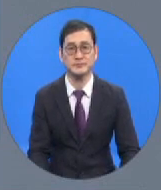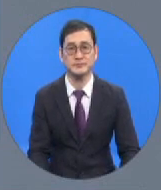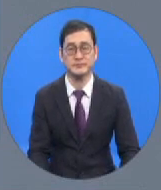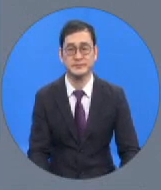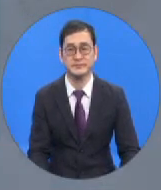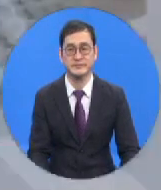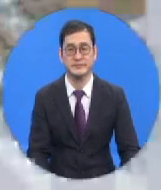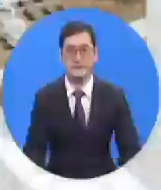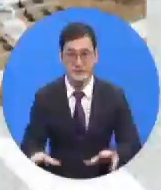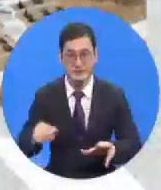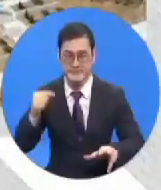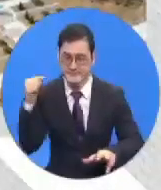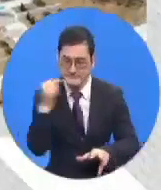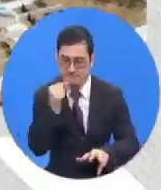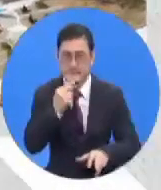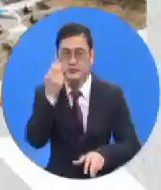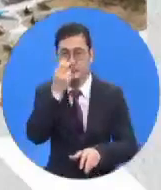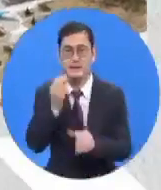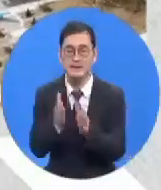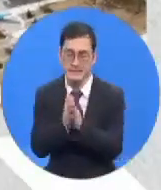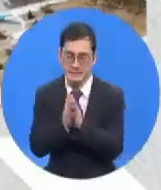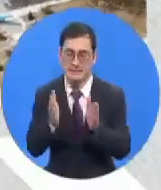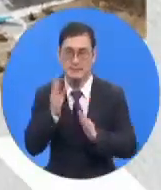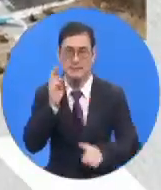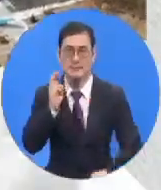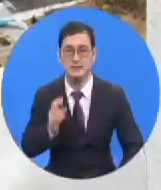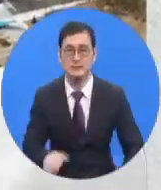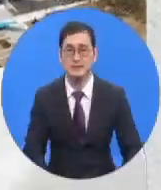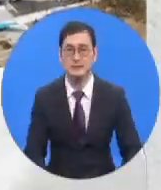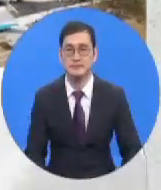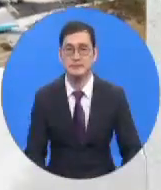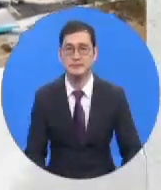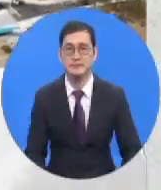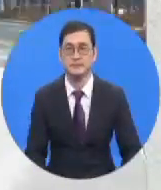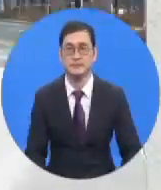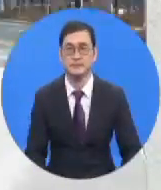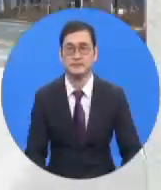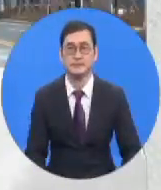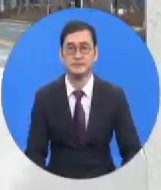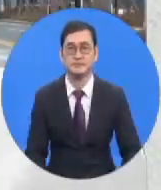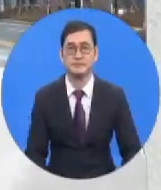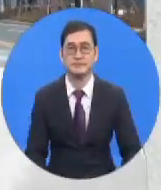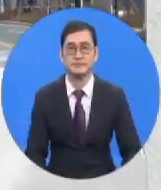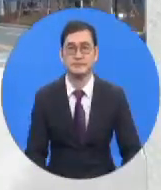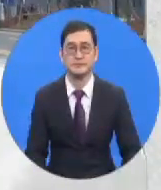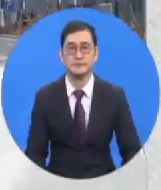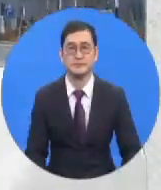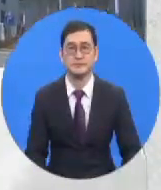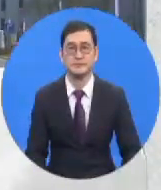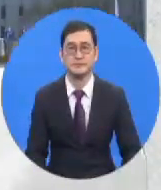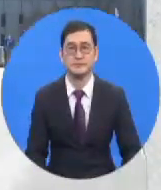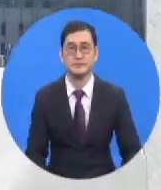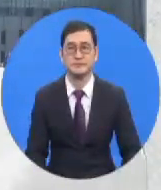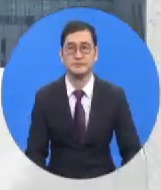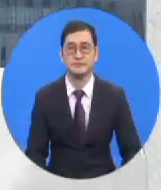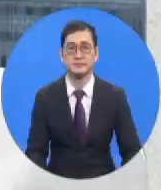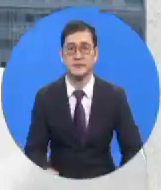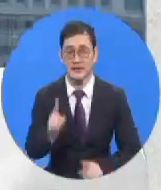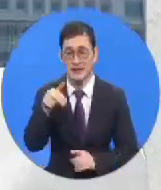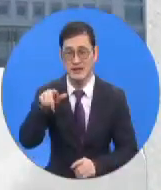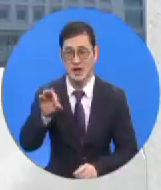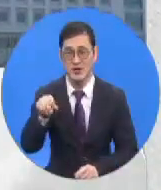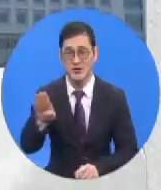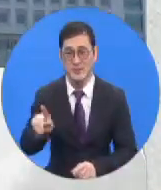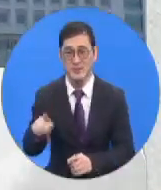있지 않을까 그런 생각이 들면서, 그 다음에 말씀하셨듯이 이정섭 검사가 김학의 사건, 본 사건을 수사했던 그런 사람이기